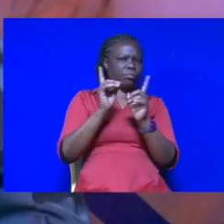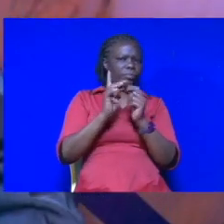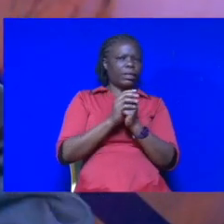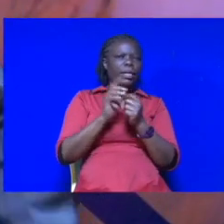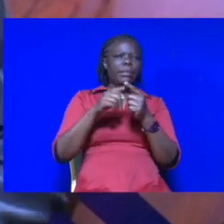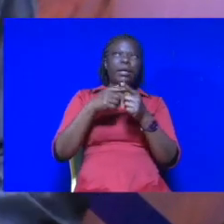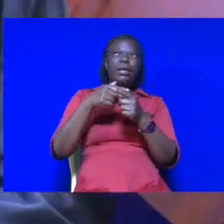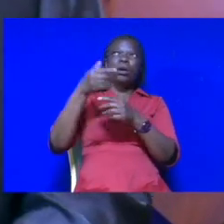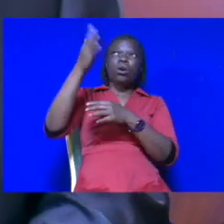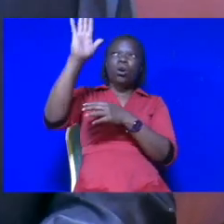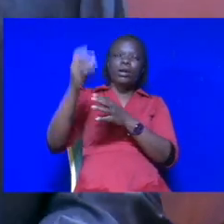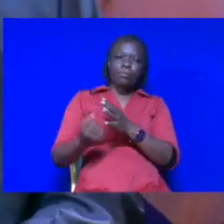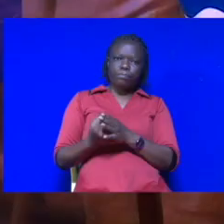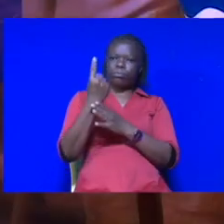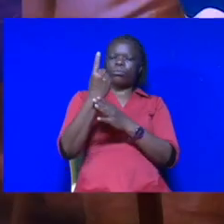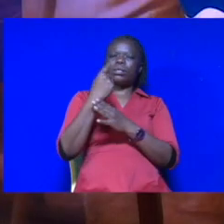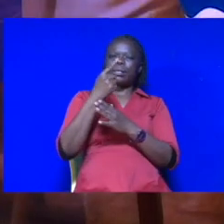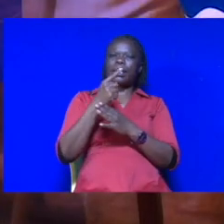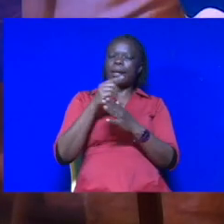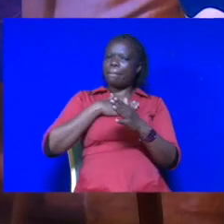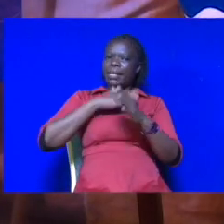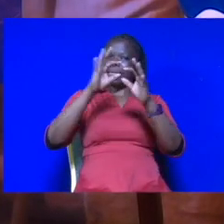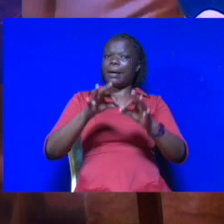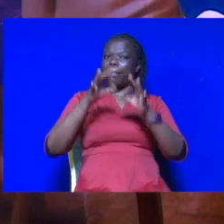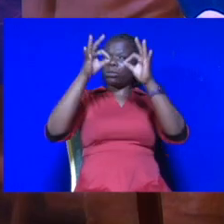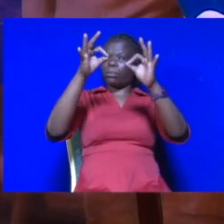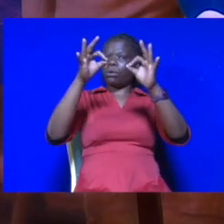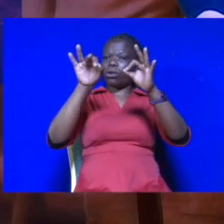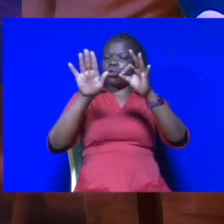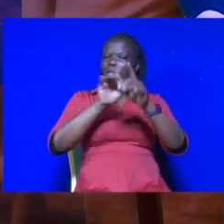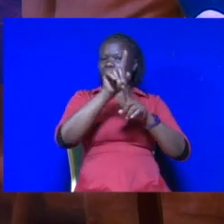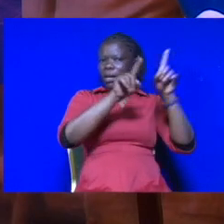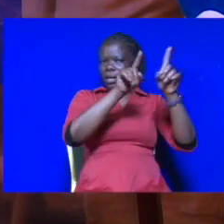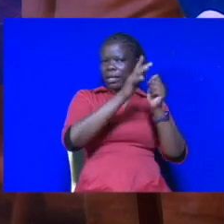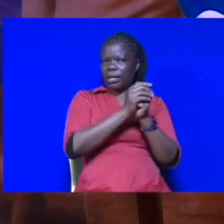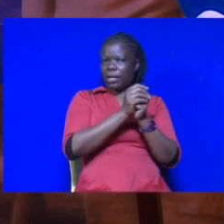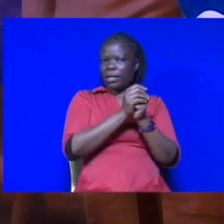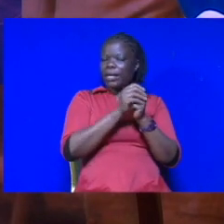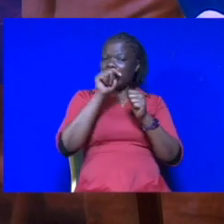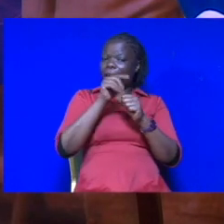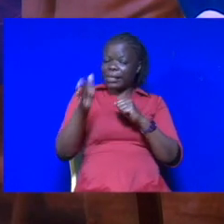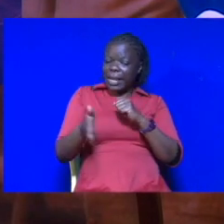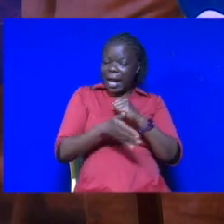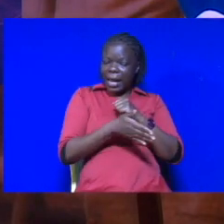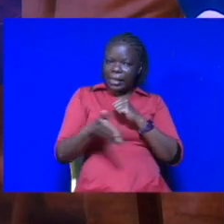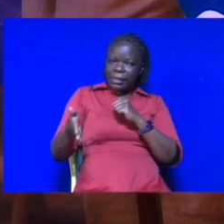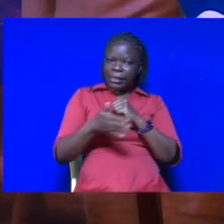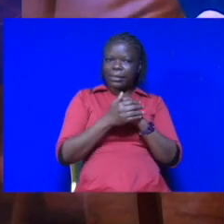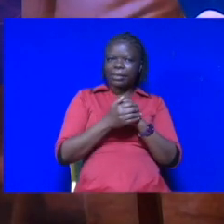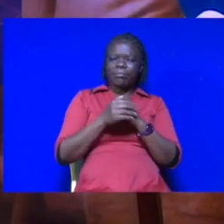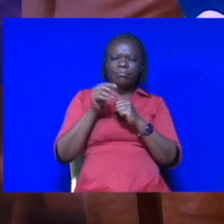akamtokea akamwambia, ahirisha safari yako. Katika usiku ule